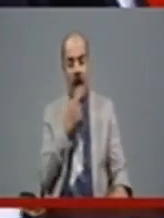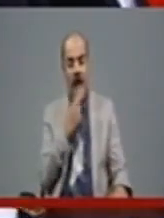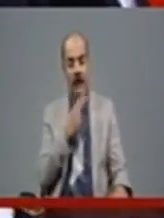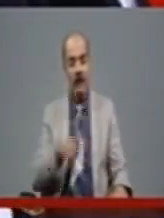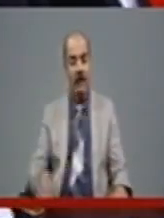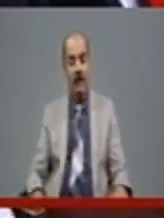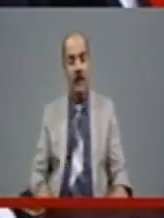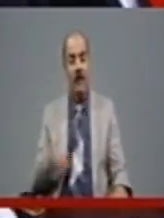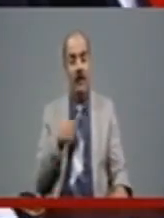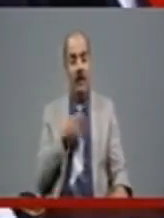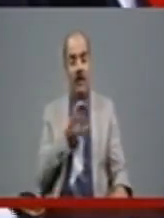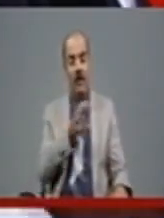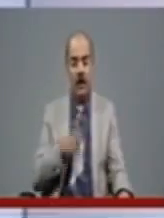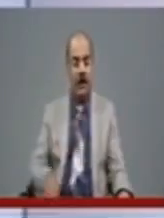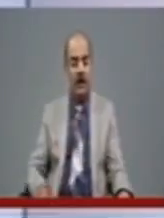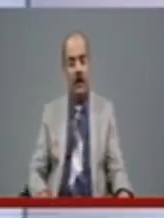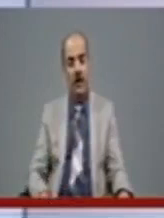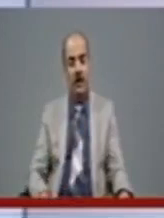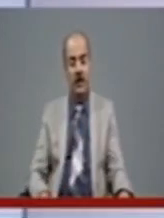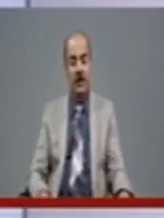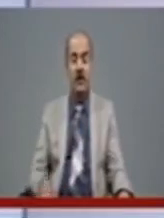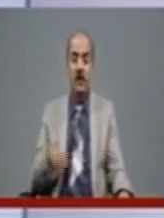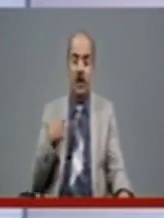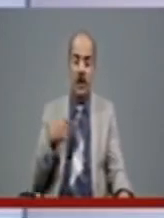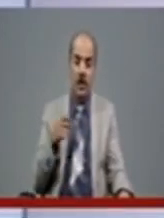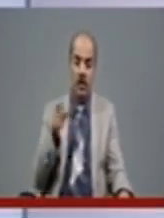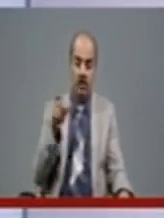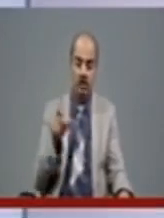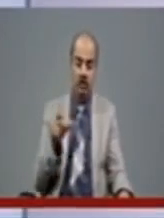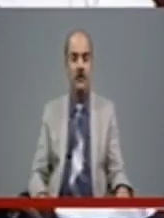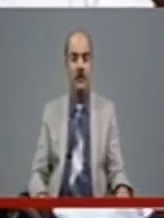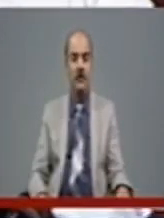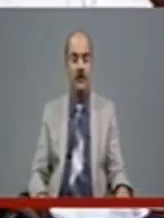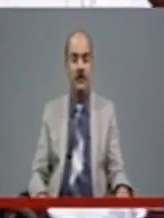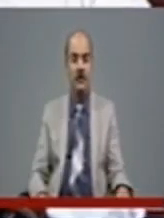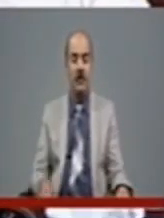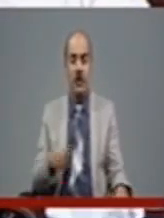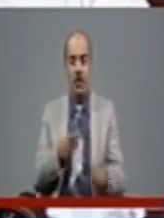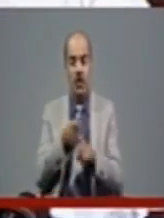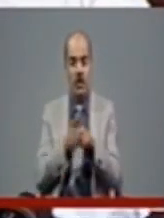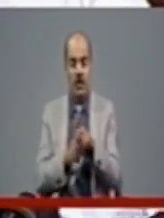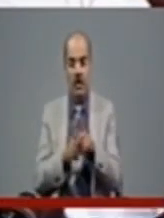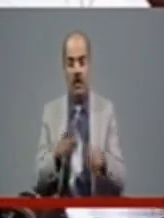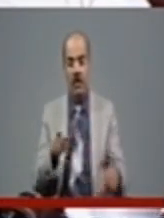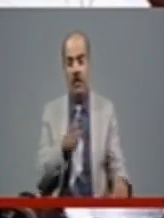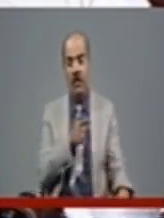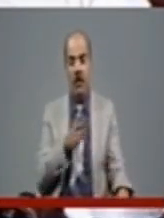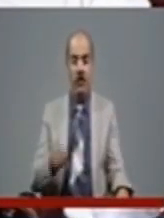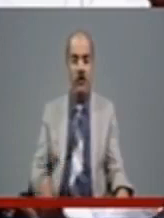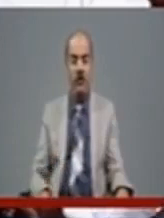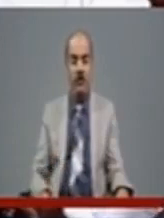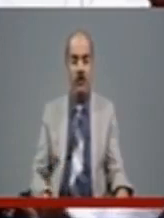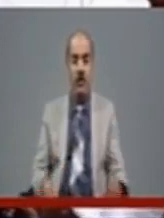بين حضوره من الجهات والمؤسسات لبناء الجسور وتعزيز التجارة والاستثمار والمنافسة والملكية